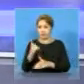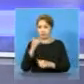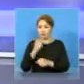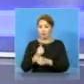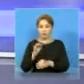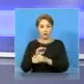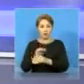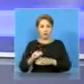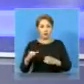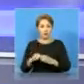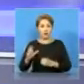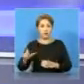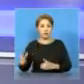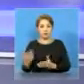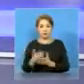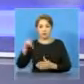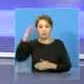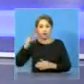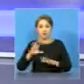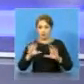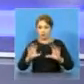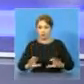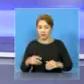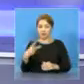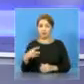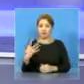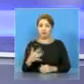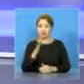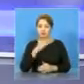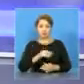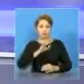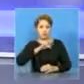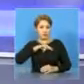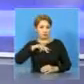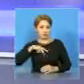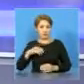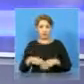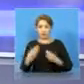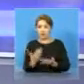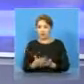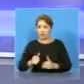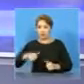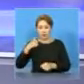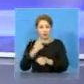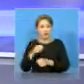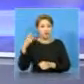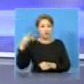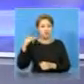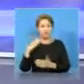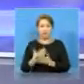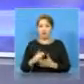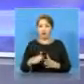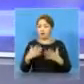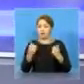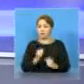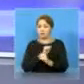қосқан бір топ азаматты Қазақстан Конституциясына 25 жыл төсбелгісімен марапаттады. Елбасына күн туған шақта аянып